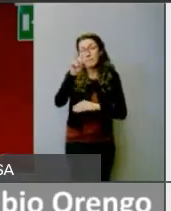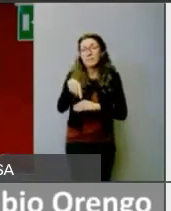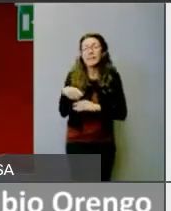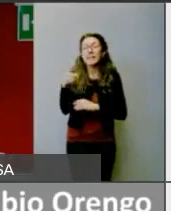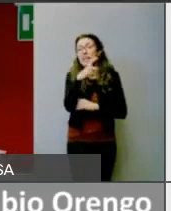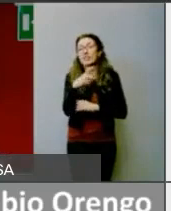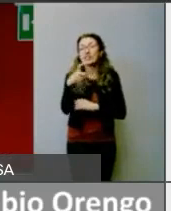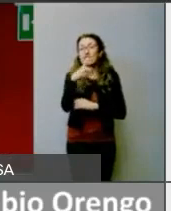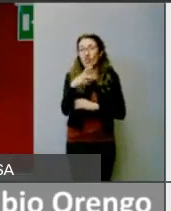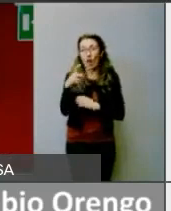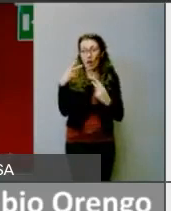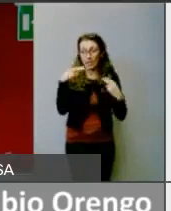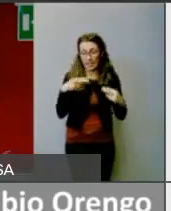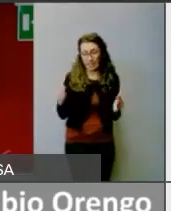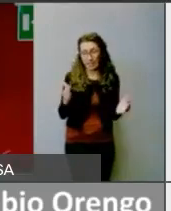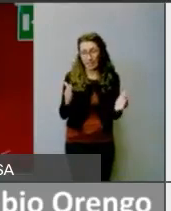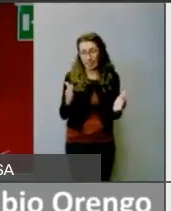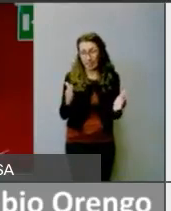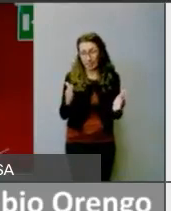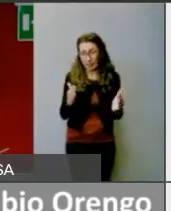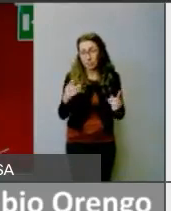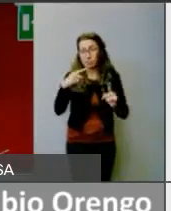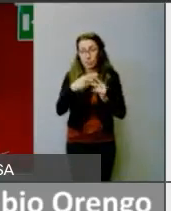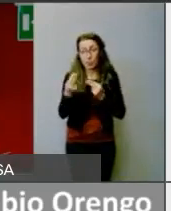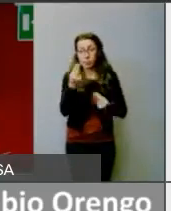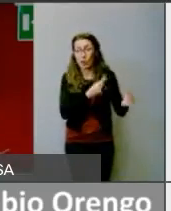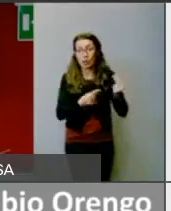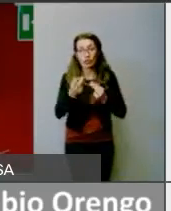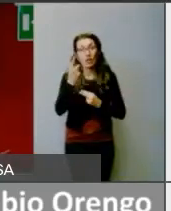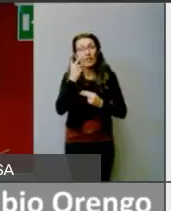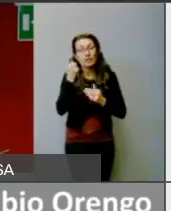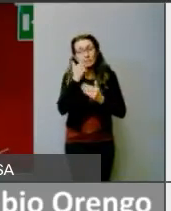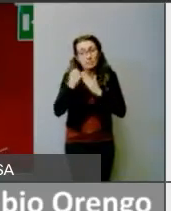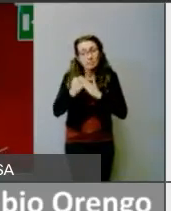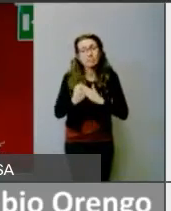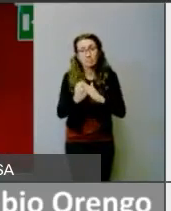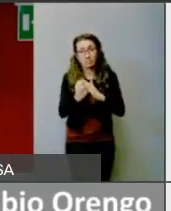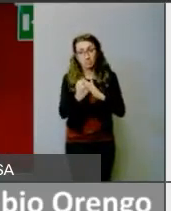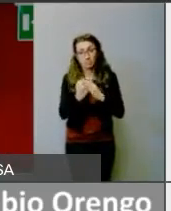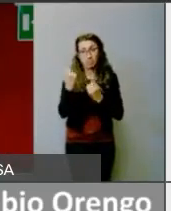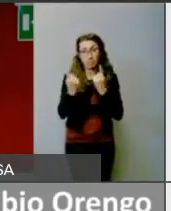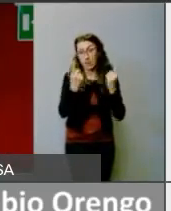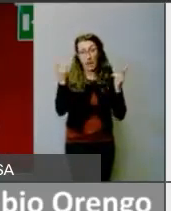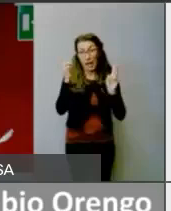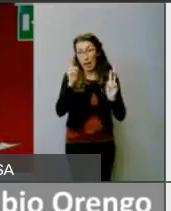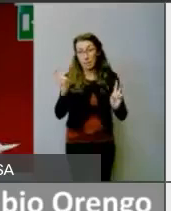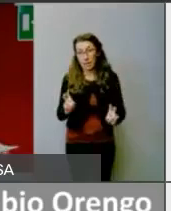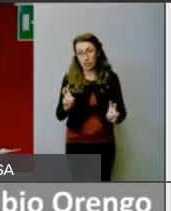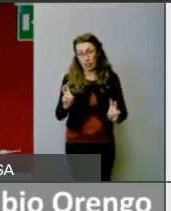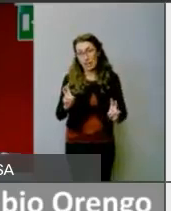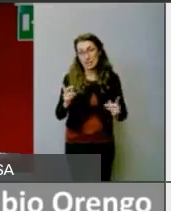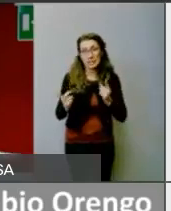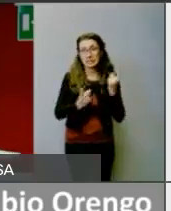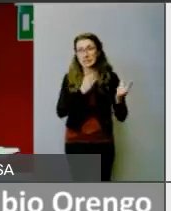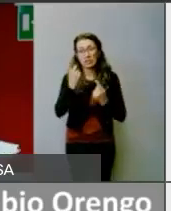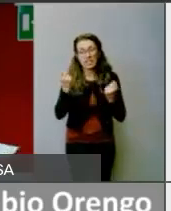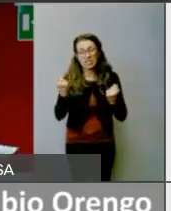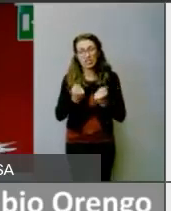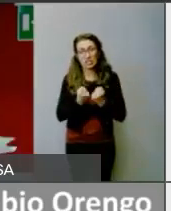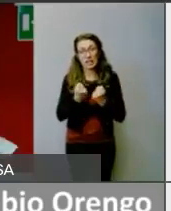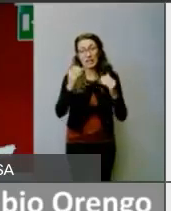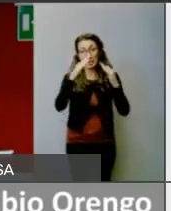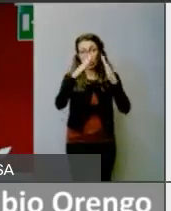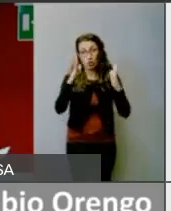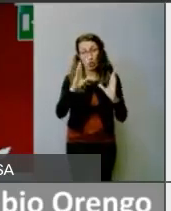E ha partecipato al progetto Genitori per l'emergenza per la prevenzione dei danni da incidenti domestici. Ho letto alcuni dei